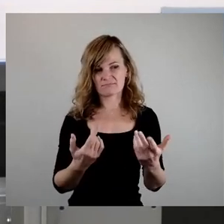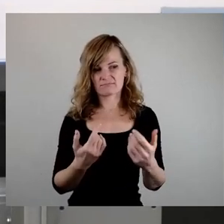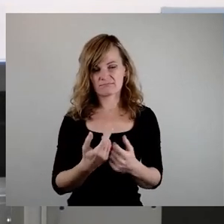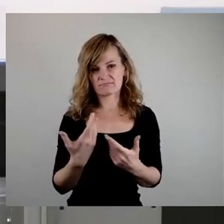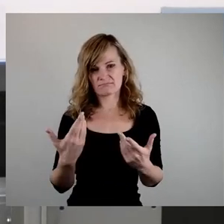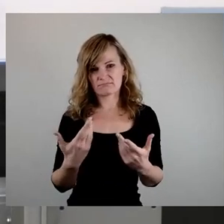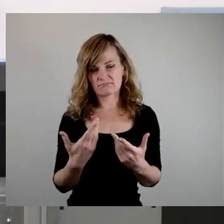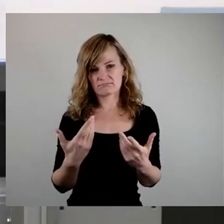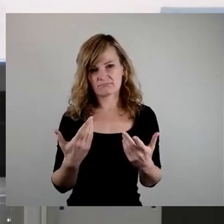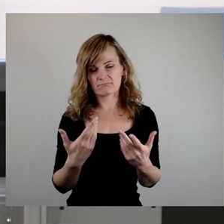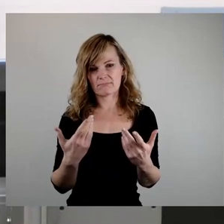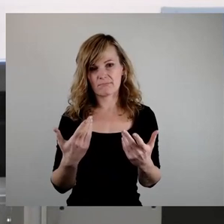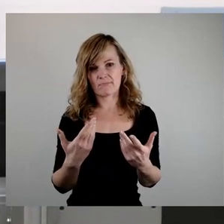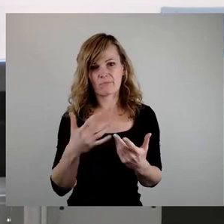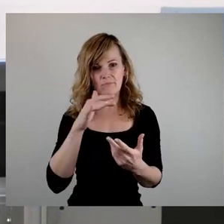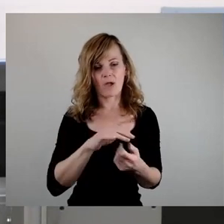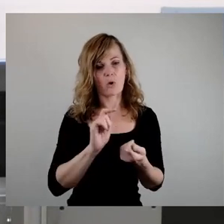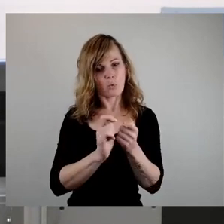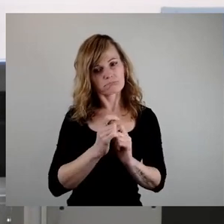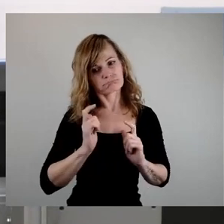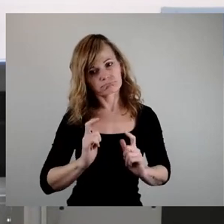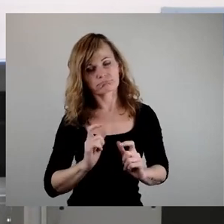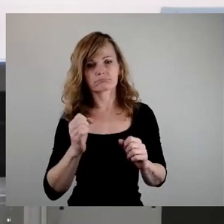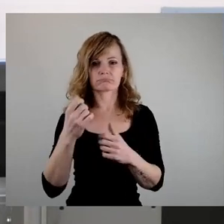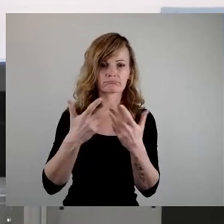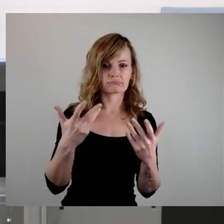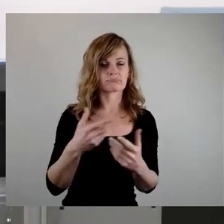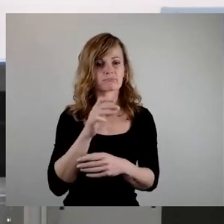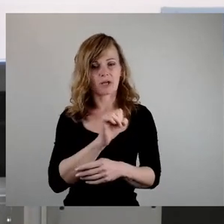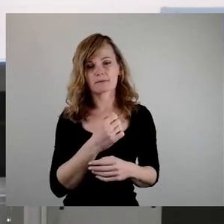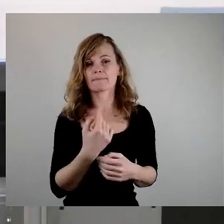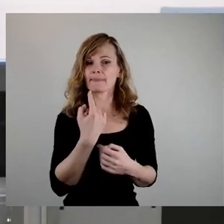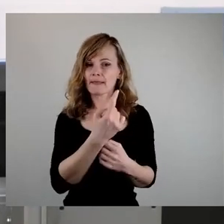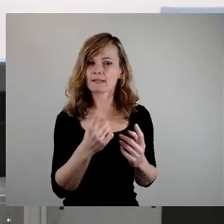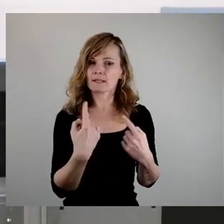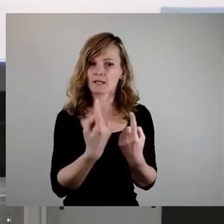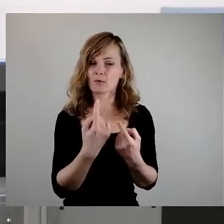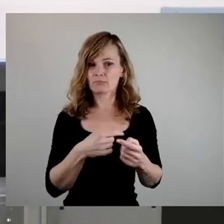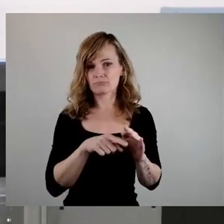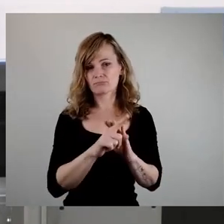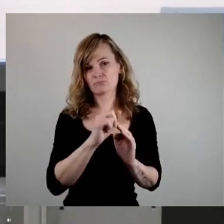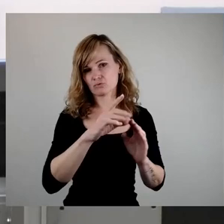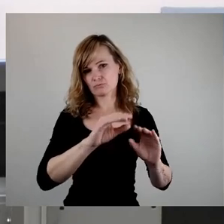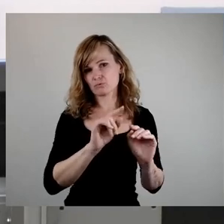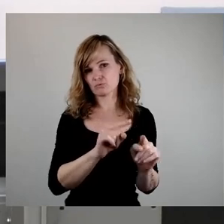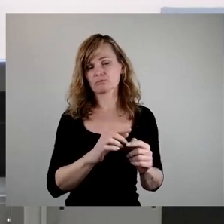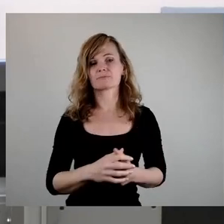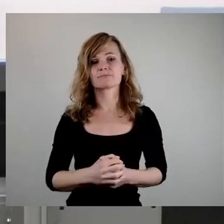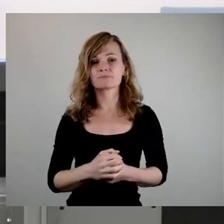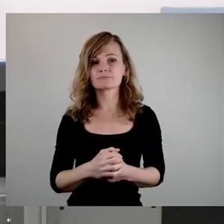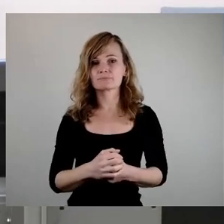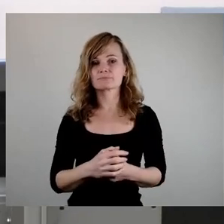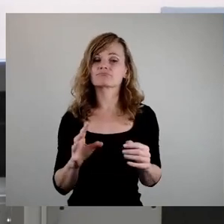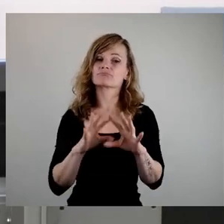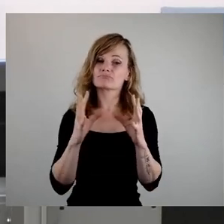auch sich da auch umziehen können und letzten Endes da auch eigene Räume mit nutzen können. Ein großes